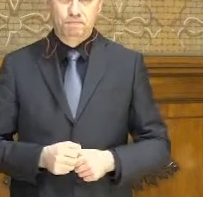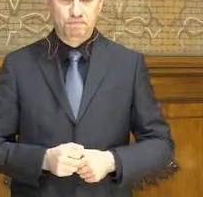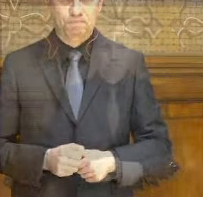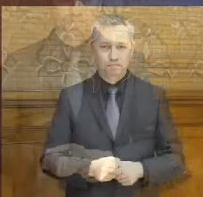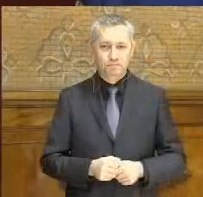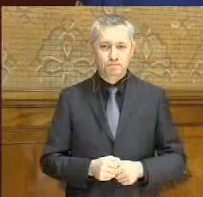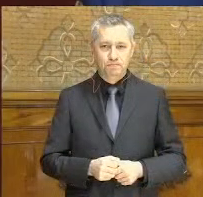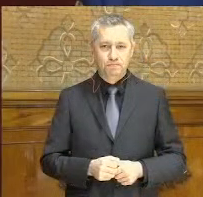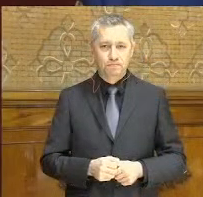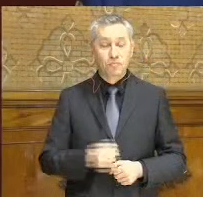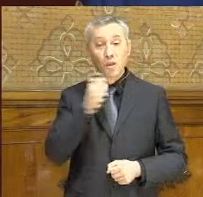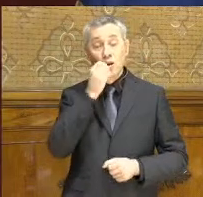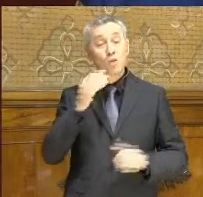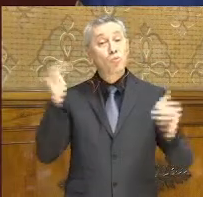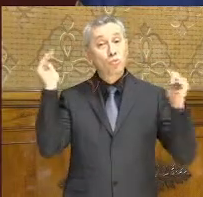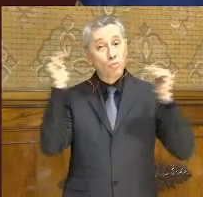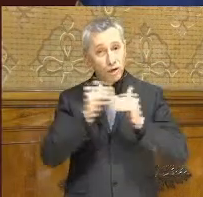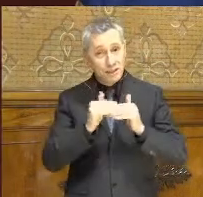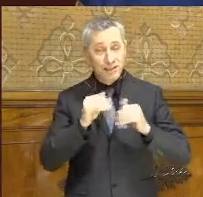Buonasera.